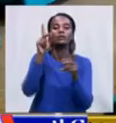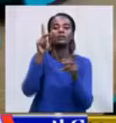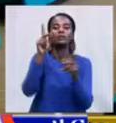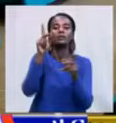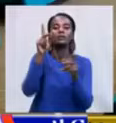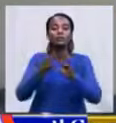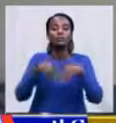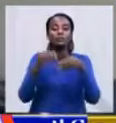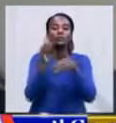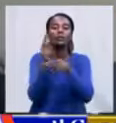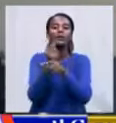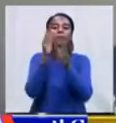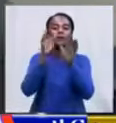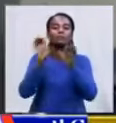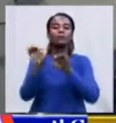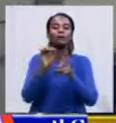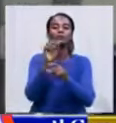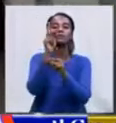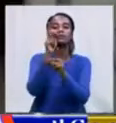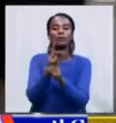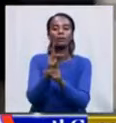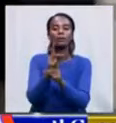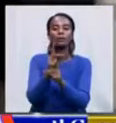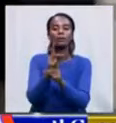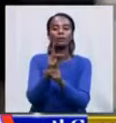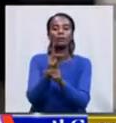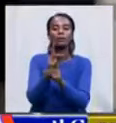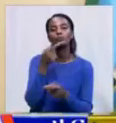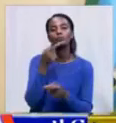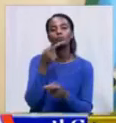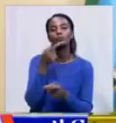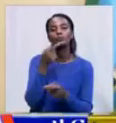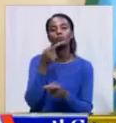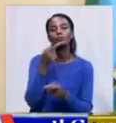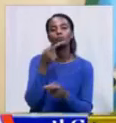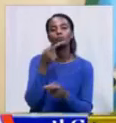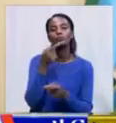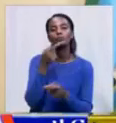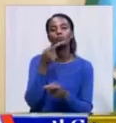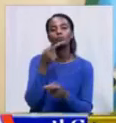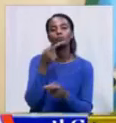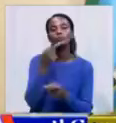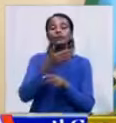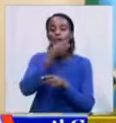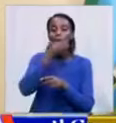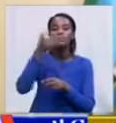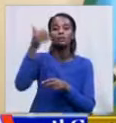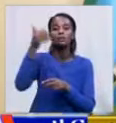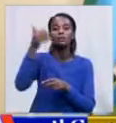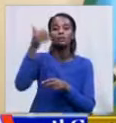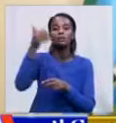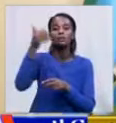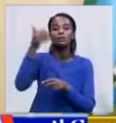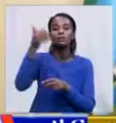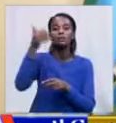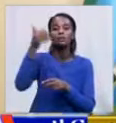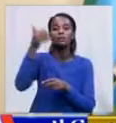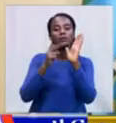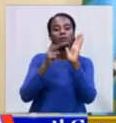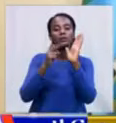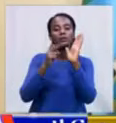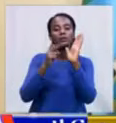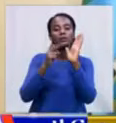የሚሰጡትን ምክር ተግባራዊ ማድረግ ይጠበቅበታል ሲሉም ገልጸዋል። ጥንቃቄ ይበጃል። መንግስት የሚያወጣቸውን ህጎች ተግባራዊ